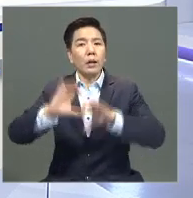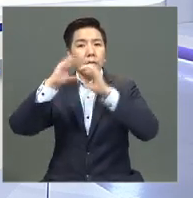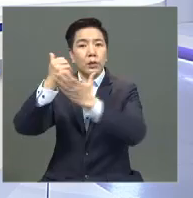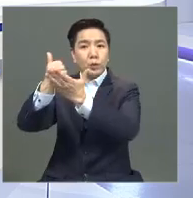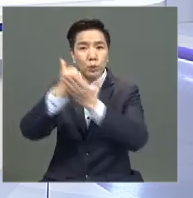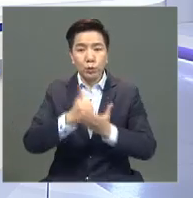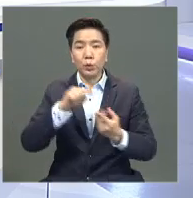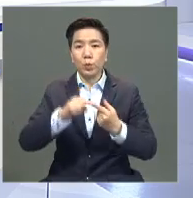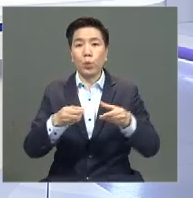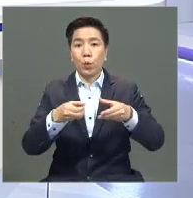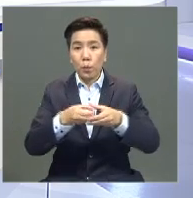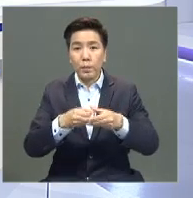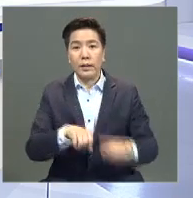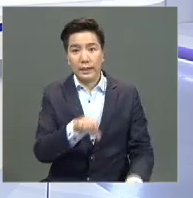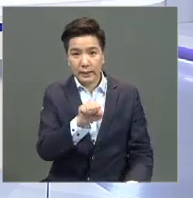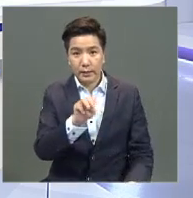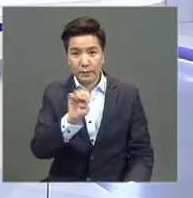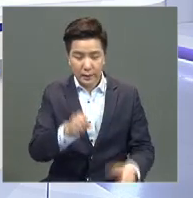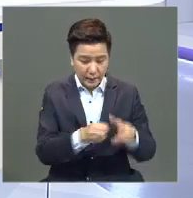ว่าตัวเองนะคะคือท่านจะรับฟังความคิดเห็นทั้งหมดเลยคือถ้าไปรับฟังความคิดถึงด้วยตัวเองได้เนี่ยมันก็จะเกิดการแก้ปัญหาได้แบบตรงจุดเพราะว่าได้เห็นได้รับฟังได้รับรายงานด้วยตัวเองจริงๆนะคะยังเรื่องของการฟื้นฟูเศรษฐกิจเนี่ยนะคะจะนำเฉพาะภาครัฐมาเป็นส่วนนำทางทุกอย่างก็คงเป็นไปไม่ได้ต้องไปถามด้วยว่าอย่างผู้ประกอบการจะทำยังไงเพราะตอนนี้เสียงตอบรับจากภาคเอกชนเองนะคะถ้าเกิดว่าจำกันได้ในส่วนของหอการค้าไทยสภาหอการค้าสภาอุตสาหกรรมต่างๆตอนนี้เขาบอกว่าเดี๋ยวจะมาพูดคุยกันรวบรวมประเด็นต่างๆจากผู้ประกอบการว่าต้องการอะไรแล้วตอนนี้ความช่วยเหลือที่จะสามารถเข้ามาขับเคลื่อนให้ผู้ประกอบการโดยเฉพาะกลุ่มsmes